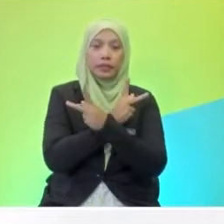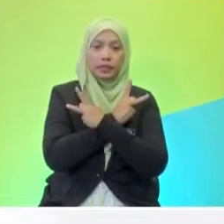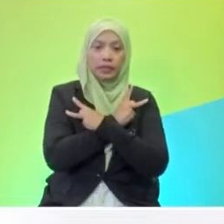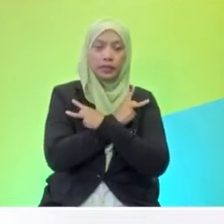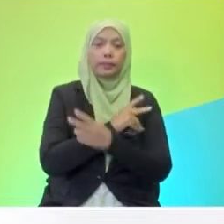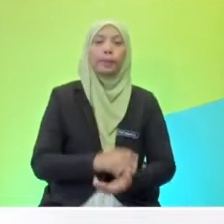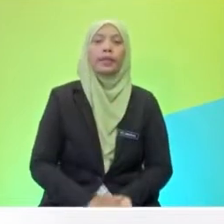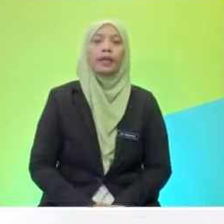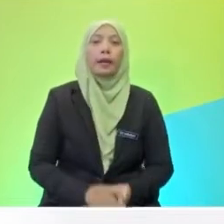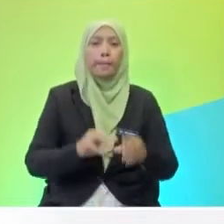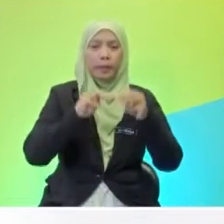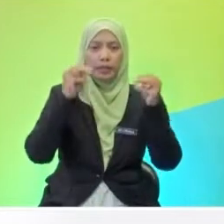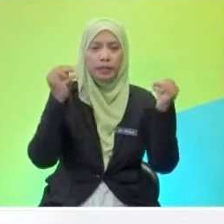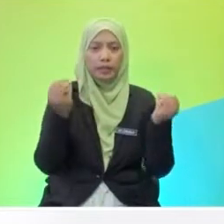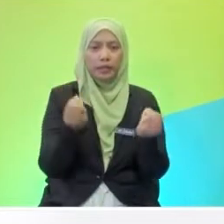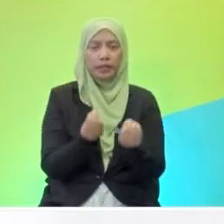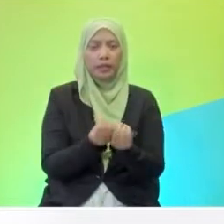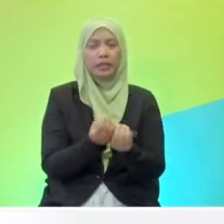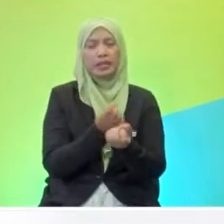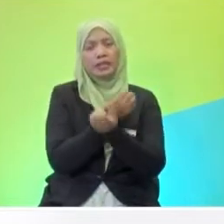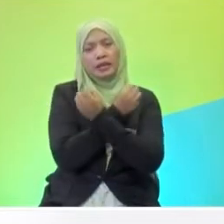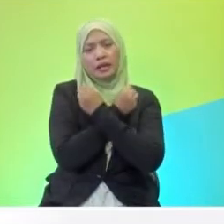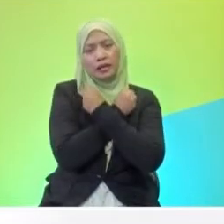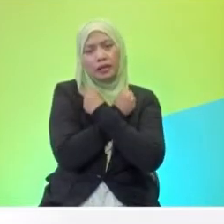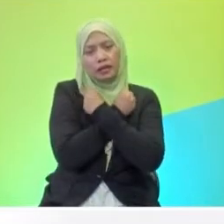masyarakat yang prihatin penyayang